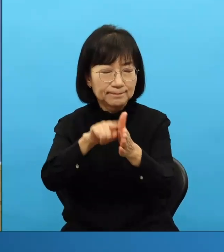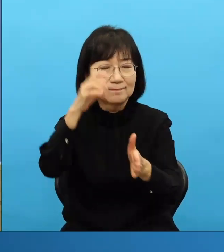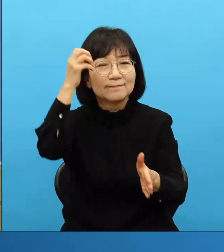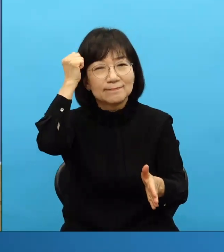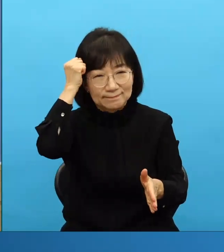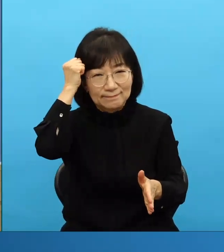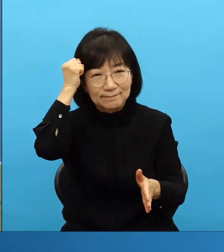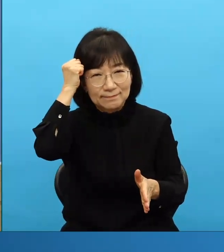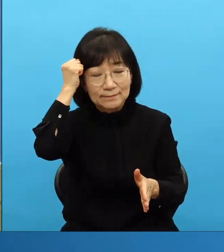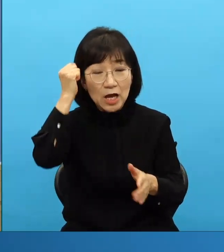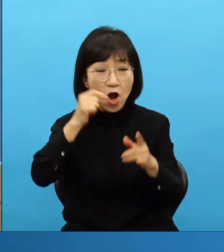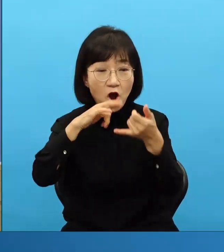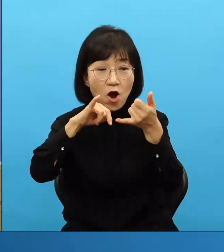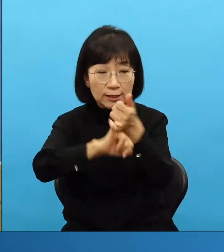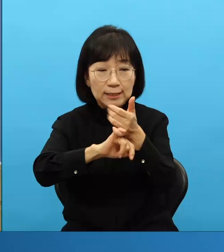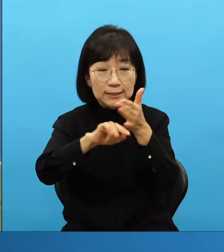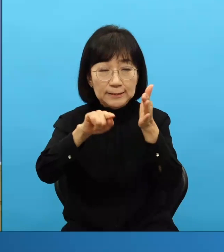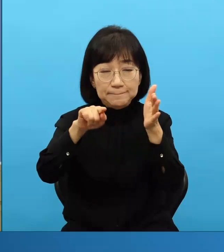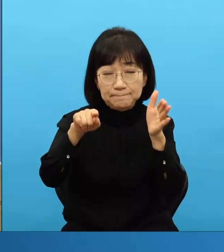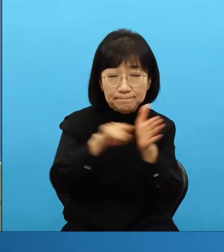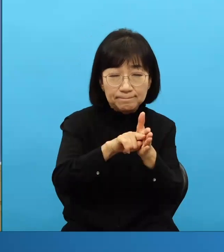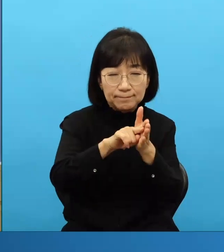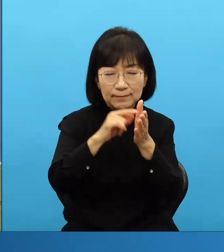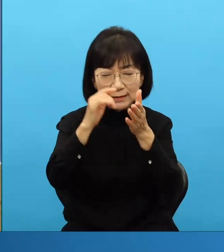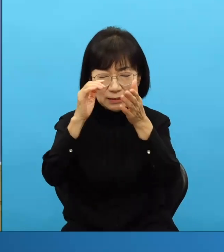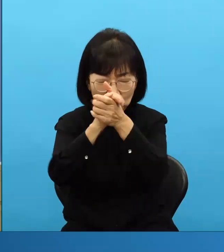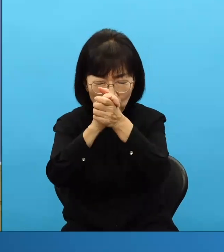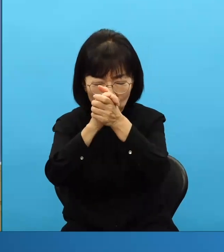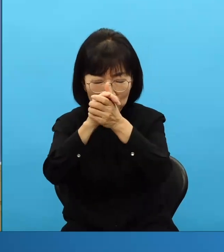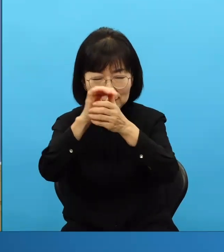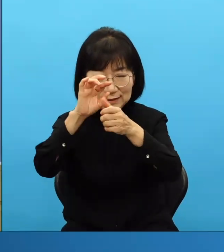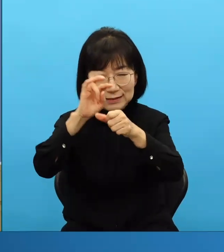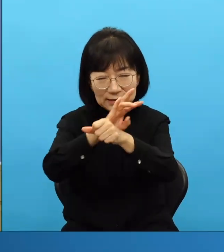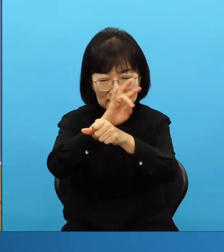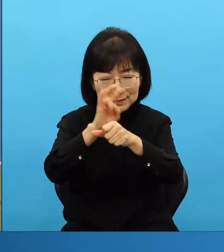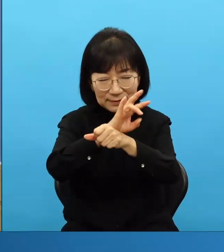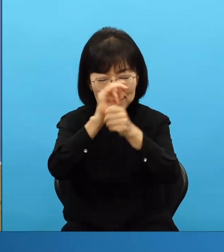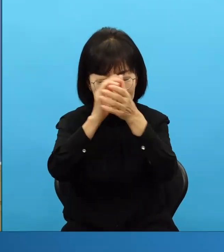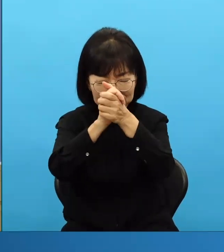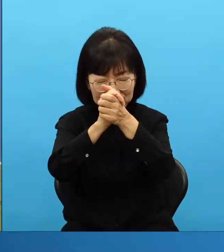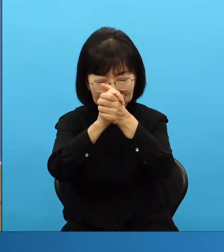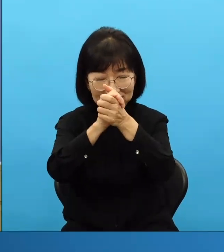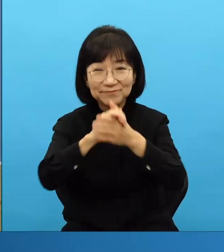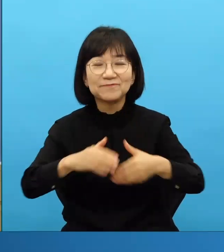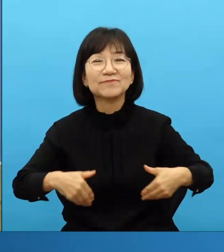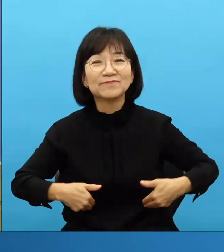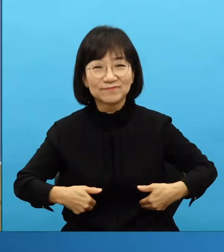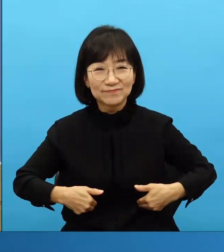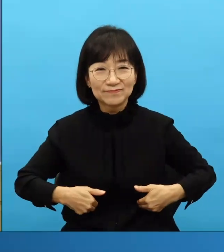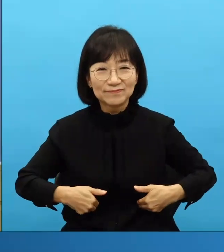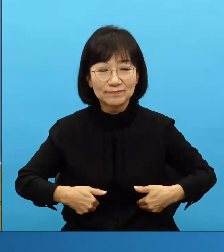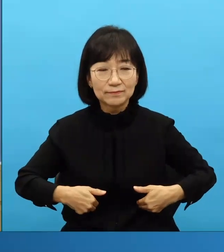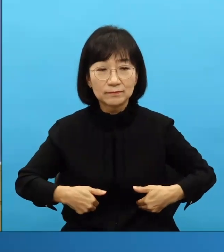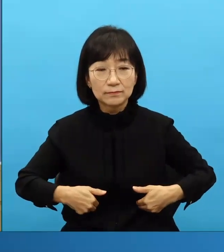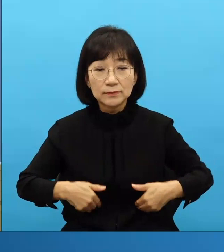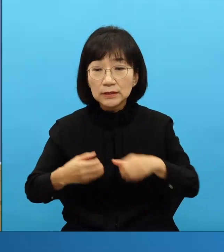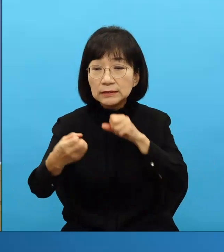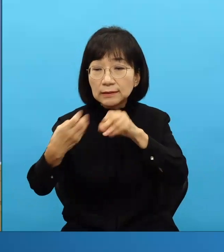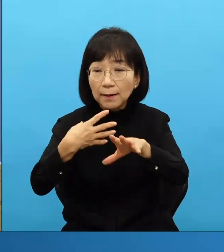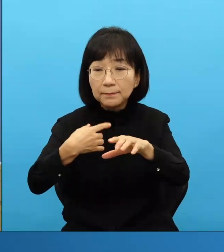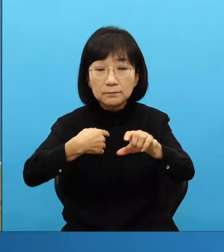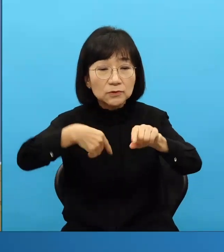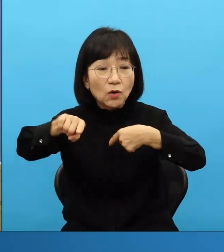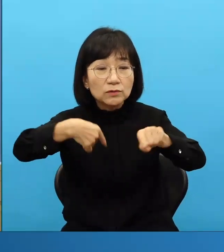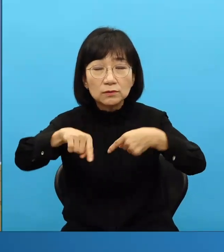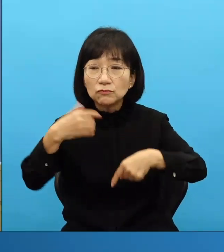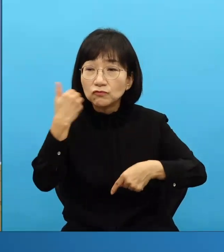언약으로 붙잡고 기도 24 속에 들어가면 되는 거예요. Holding on to this covenant, you have to go inside of 24-hour prayer. 역사는 누가 하시느냐? Who's going to work